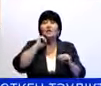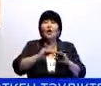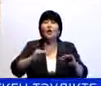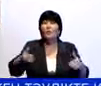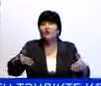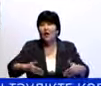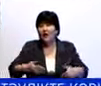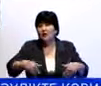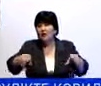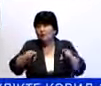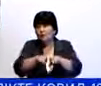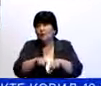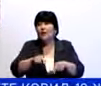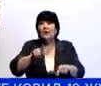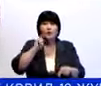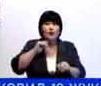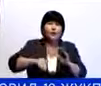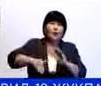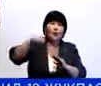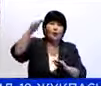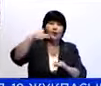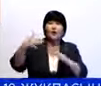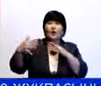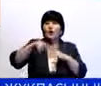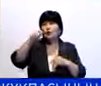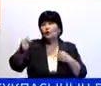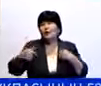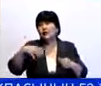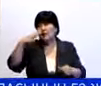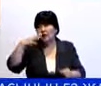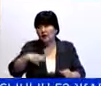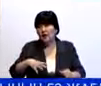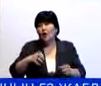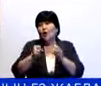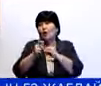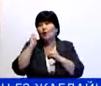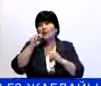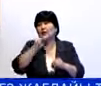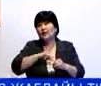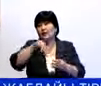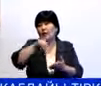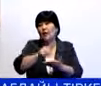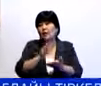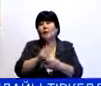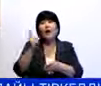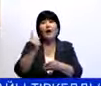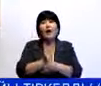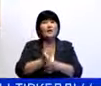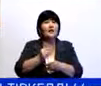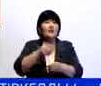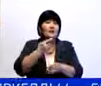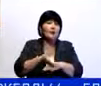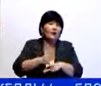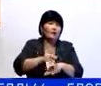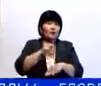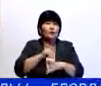шағы ашаршылықпен тұспа түс келсе, бой жетіп есейген сәтте сұм соғыстың зардабын тартты. 13 жасынан еңбекке араласқан ол алғашында қара жұмыстың